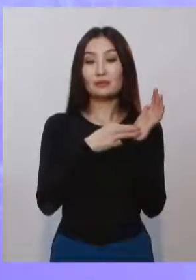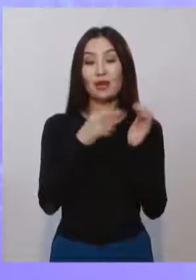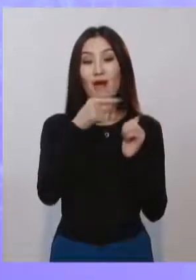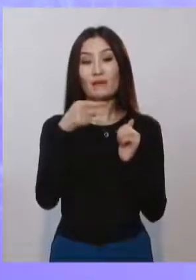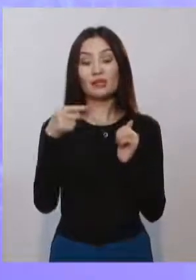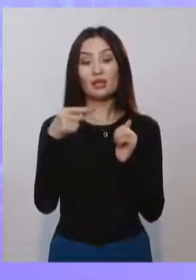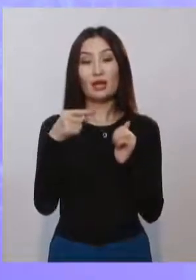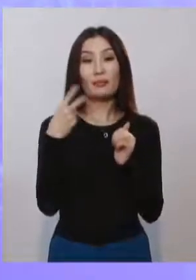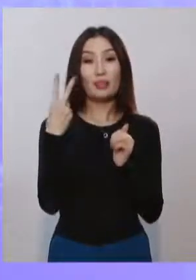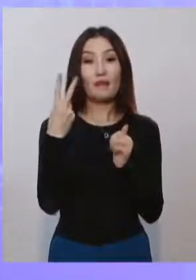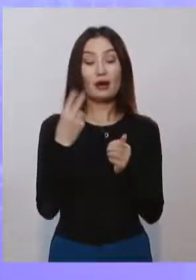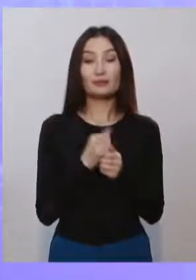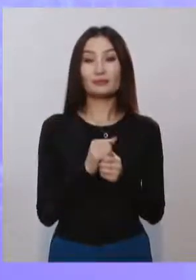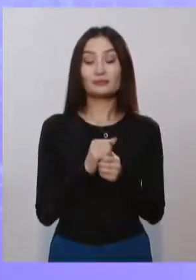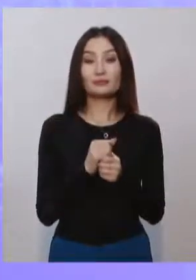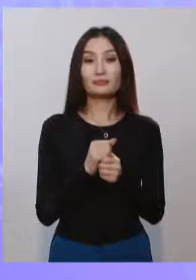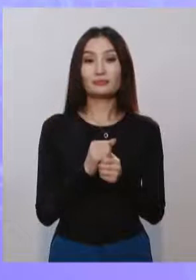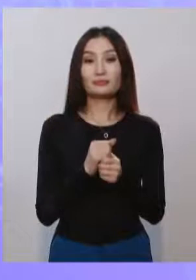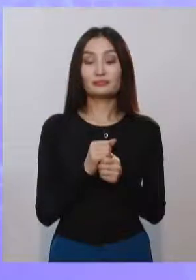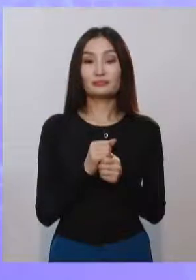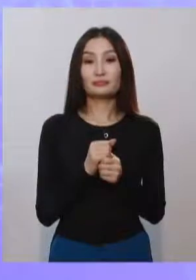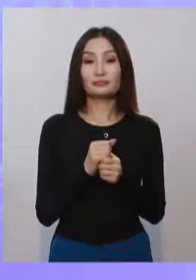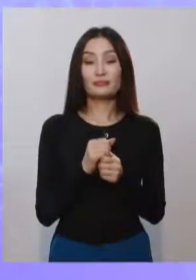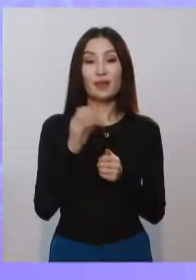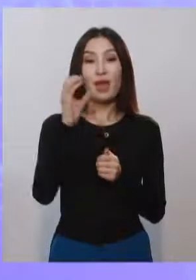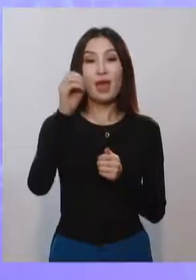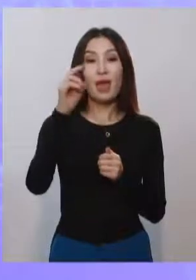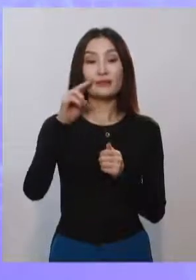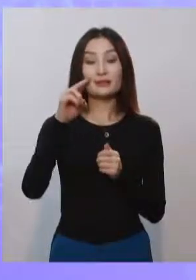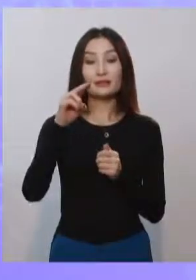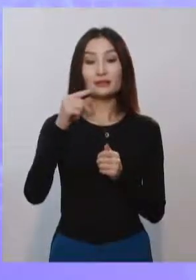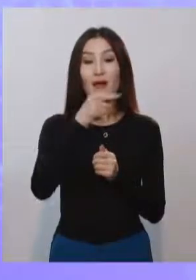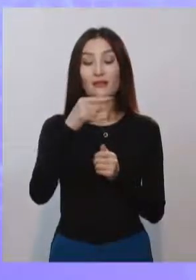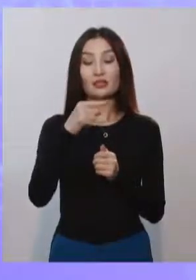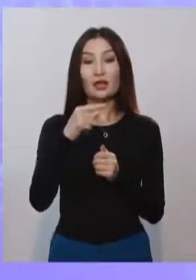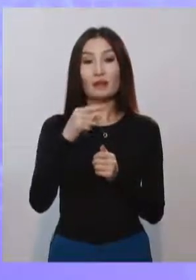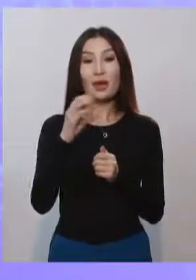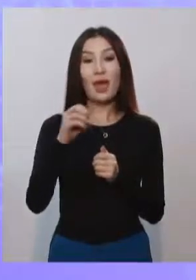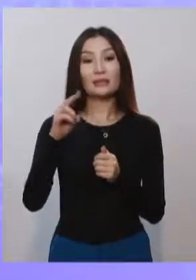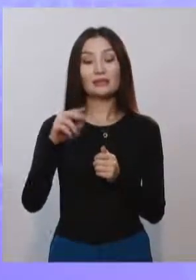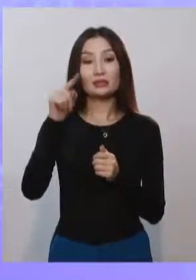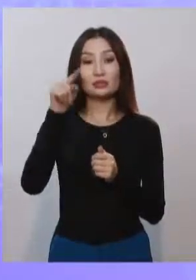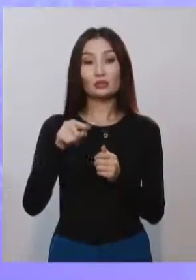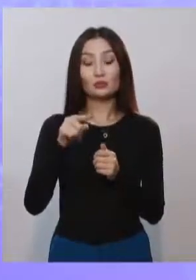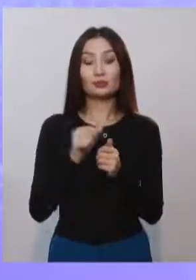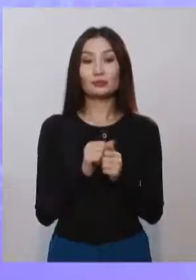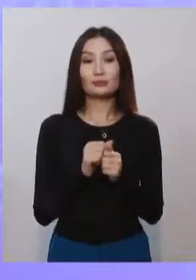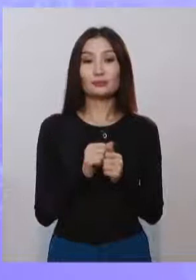вычитаем 2 из единиц вычитаем единицы